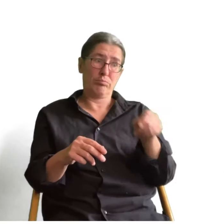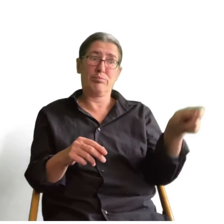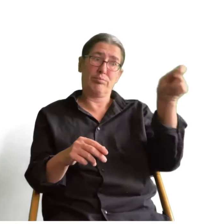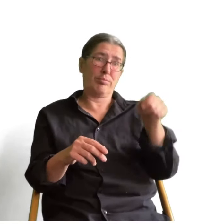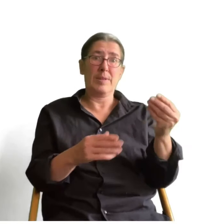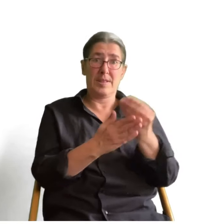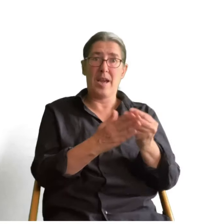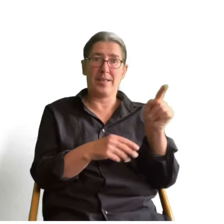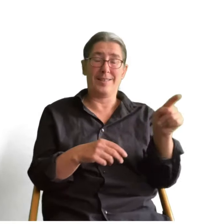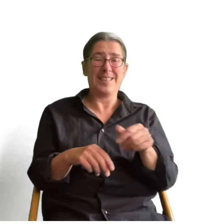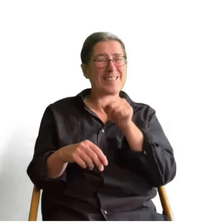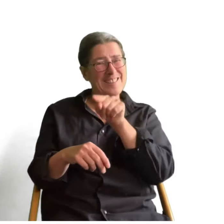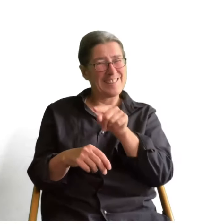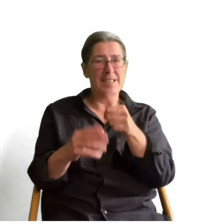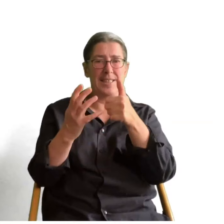eingezeichnet.